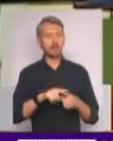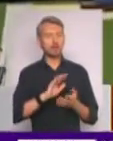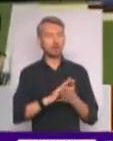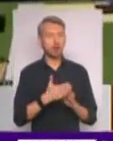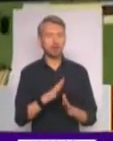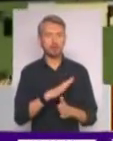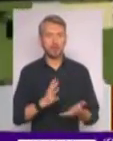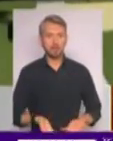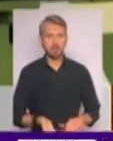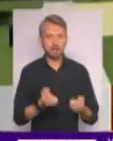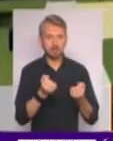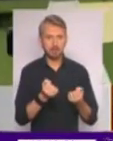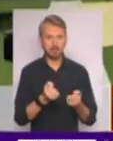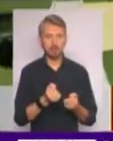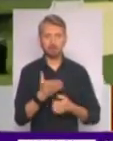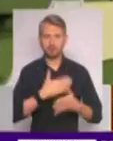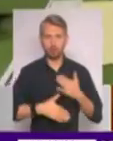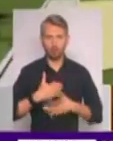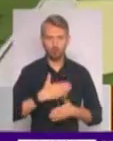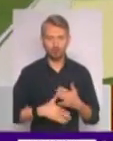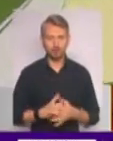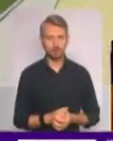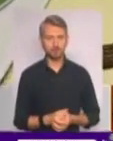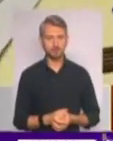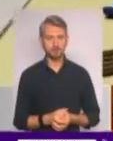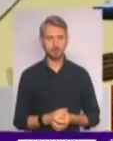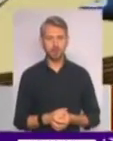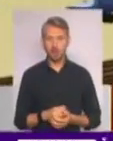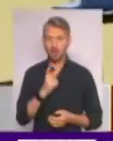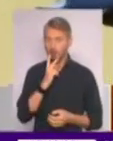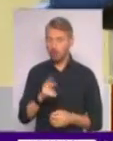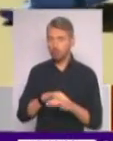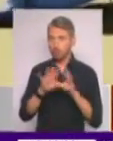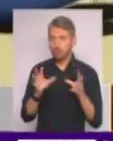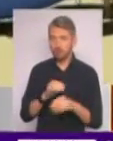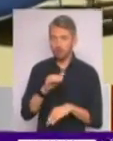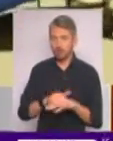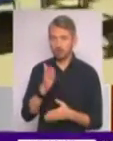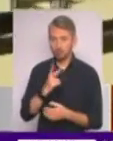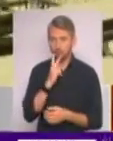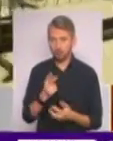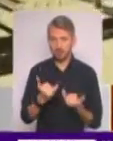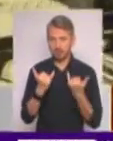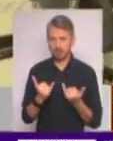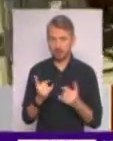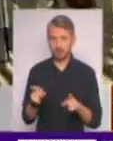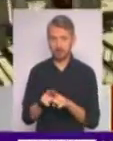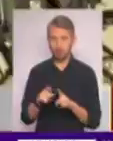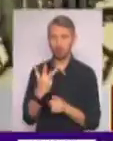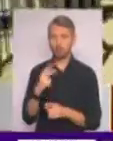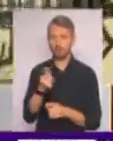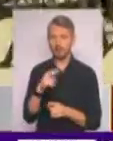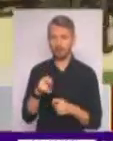ситуація була підтримана заохоченням. Ми бачимо, що, в принципі, фактично, от якщо подивитися зараз, саме у такому